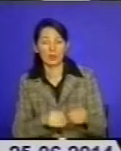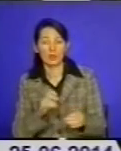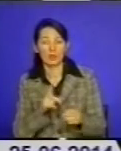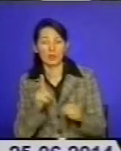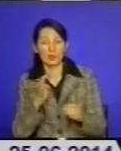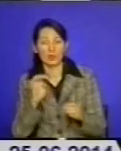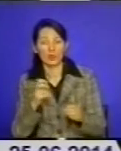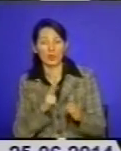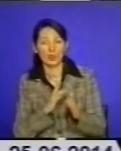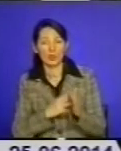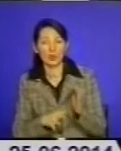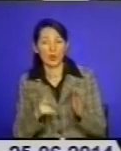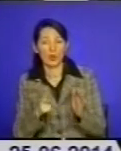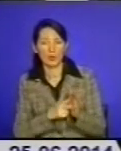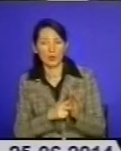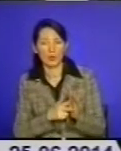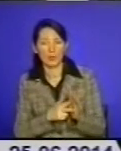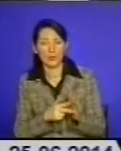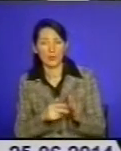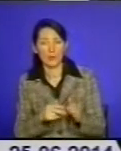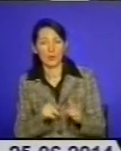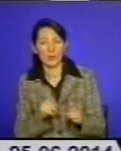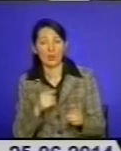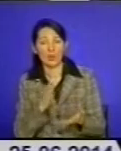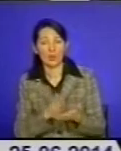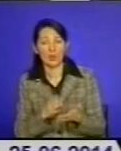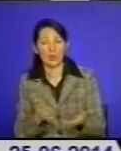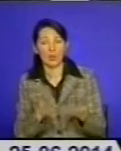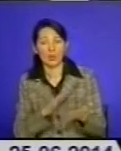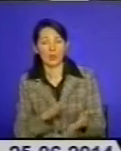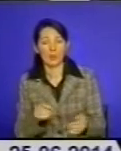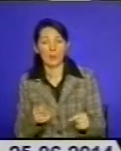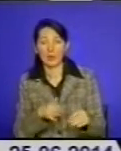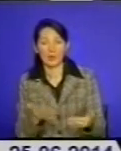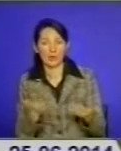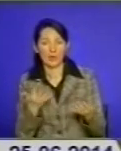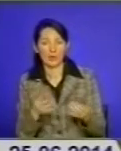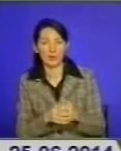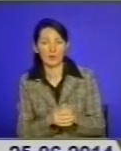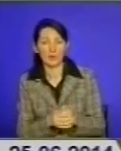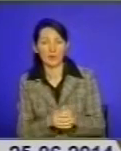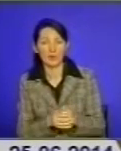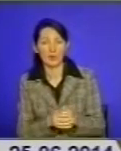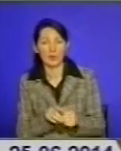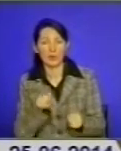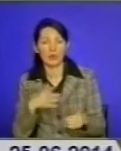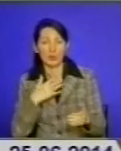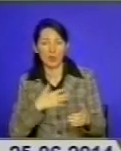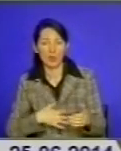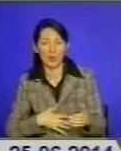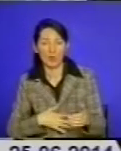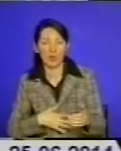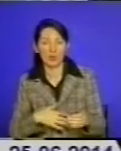України ставлю єдине чи скасування. Про що ставить питання полям, не виявлено при перевірці справи апеляційного порядку. А тому задоволення апеляційної